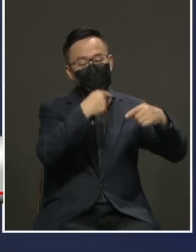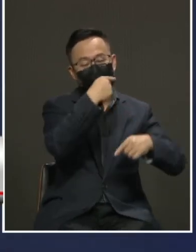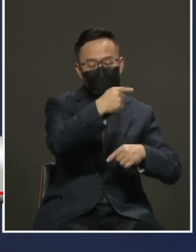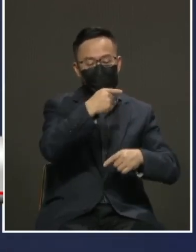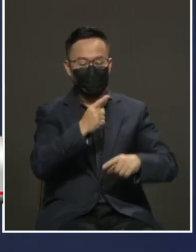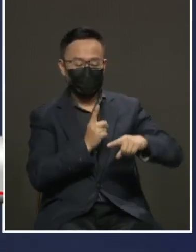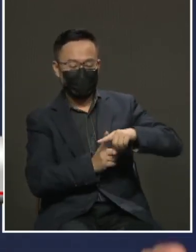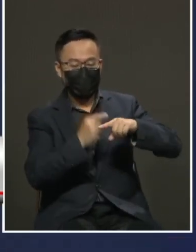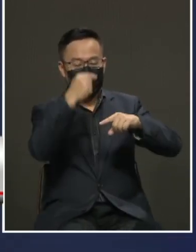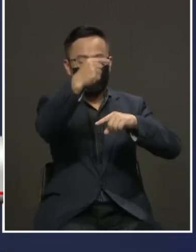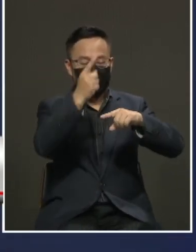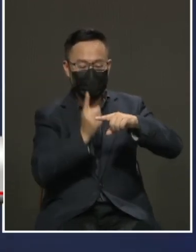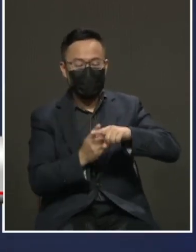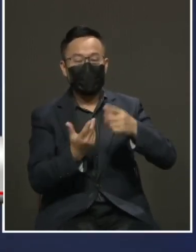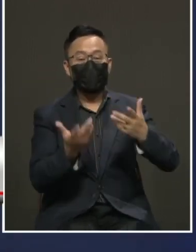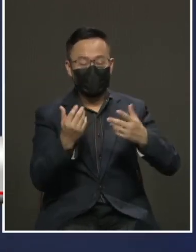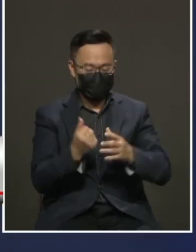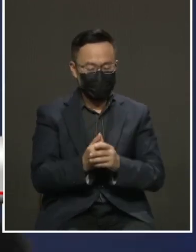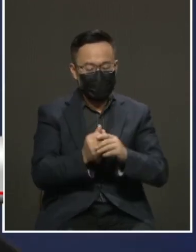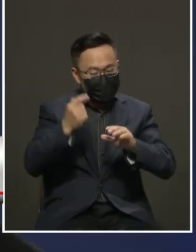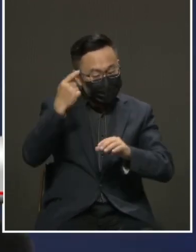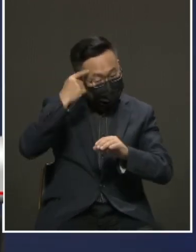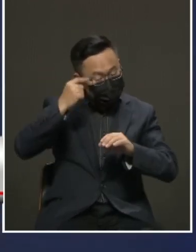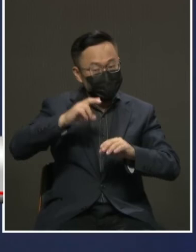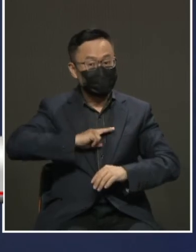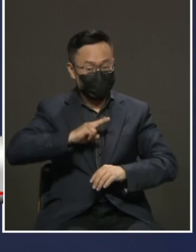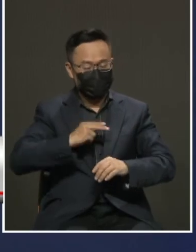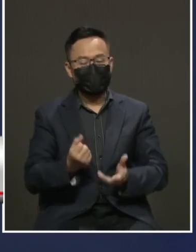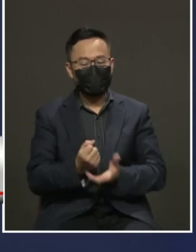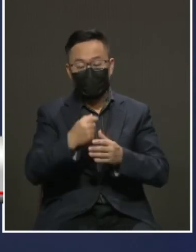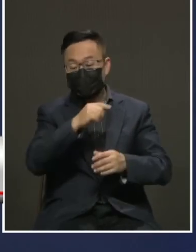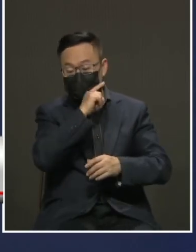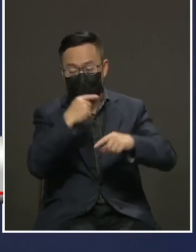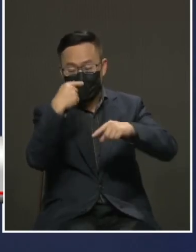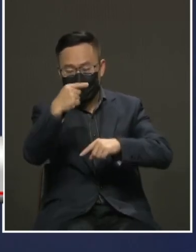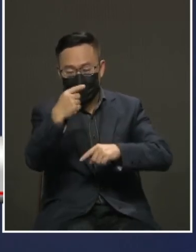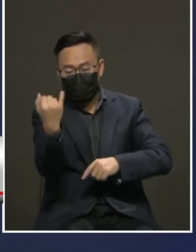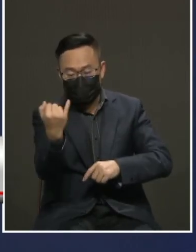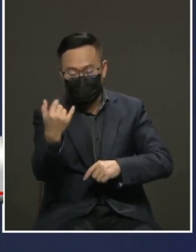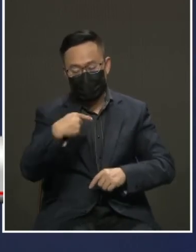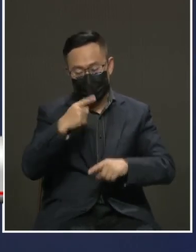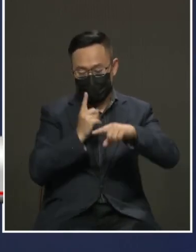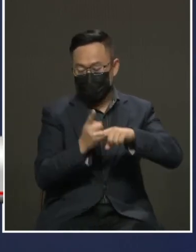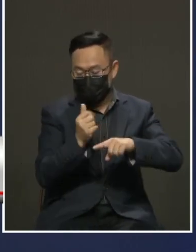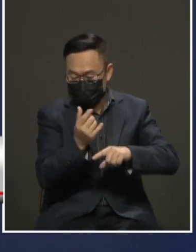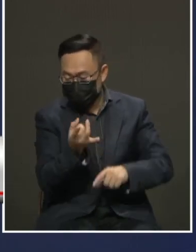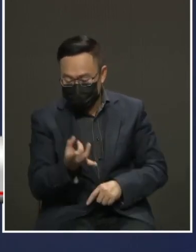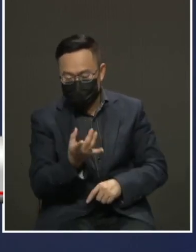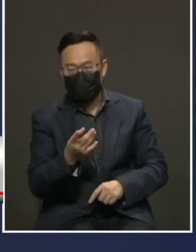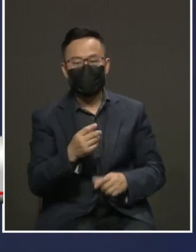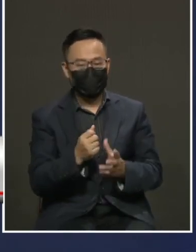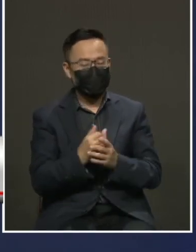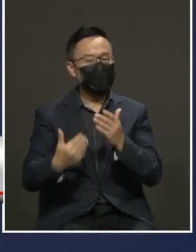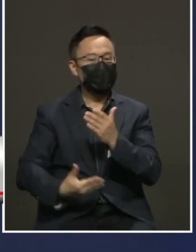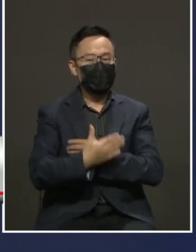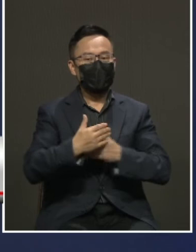ข้อเสียมีอะไรข้อดีมีอะไรก็อาจจะทำให้ตัวเองเนี่ยมีกำลังใจมากขึ้ น อย่างน้อยก็ไม่ได้รู้สึกว่าโอ้โหเป็นสิ่งที่พลาดน่าเสีย